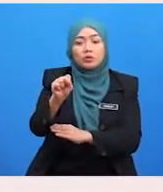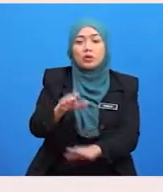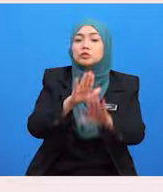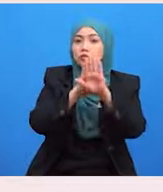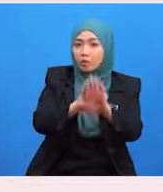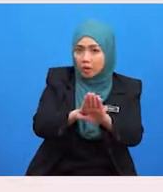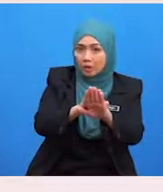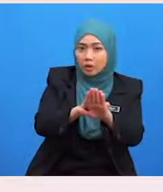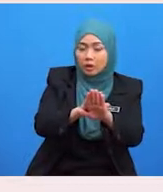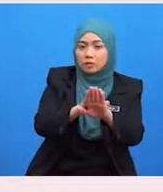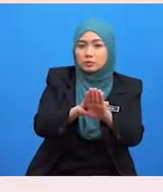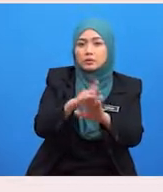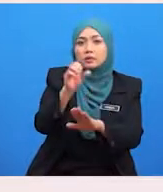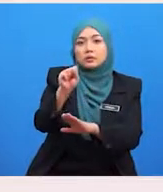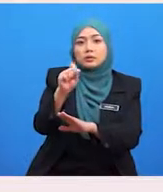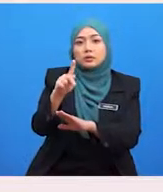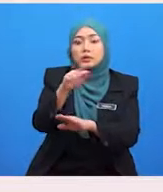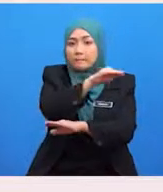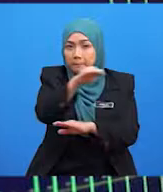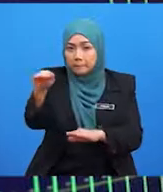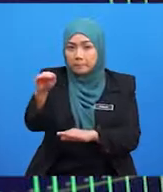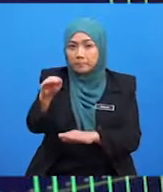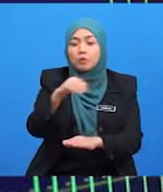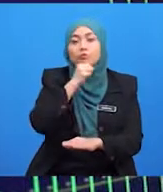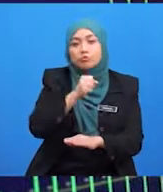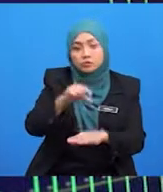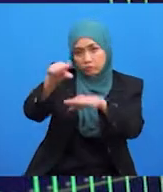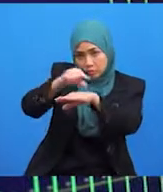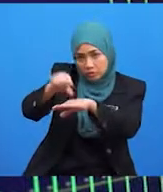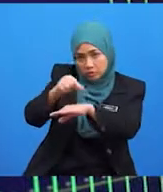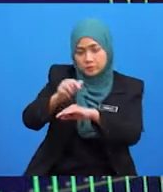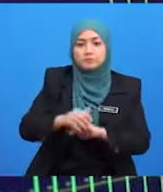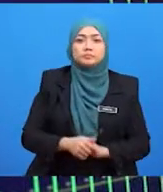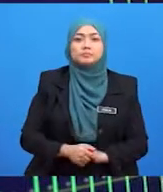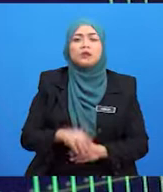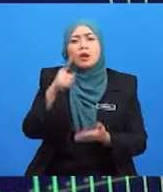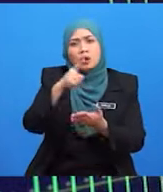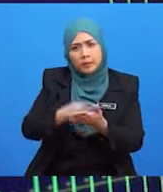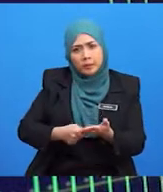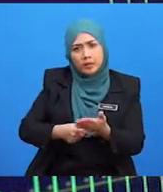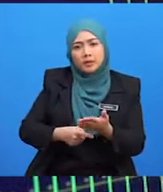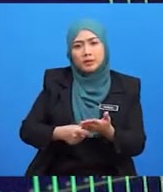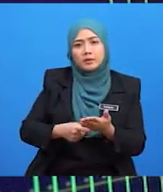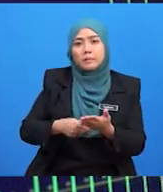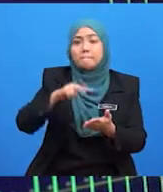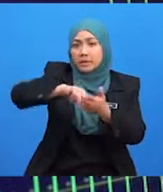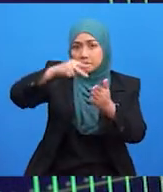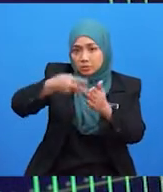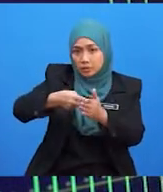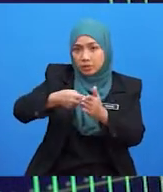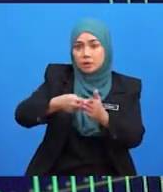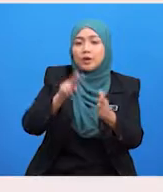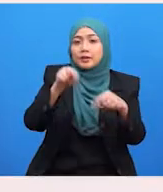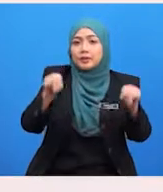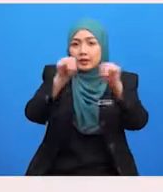tolak nilai skrap bahagi usia guna. Murid-murid, apakah yang dikatakan dengan nilai